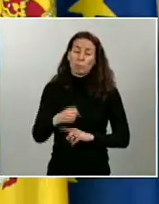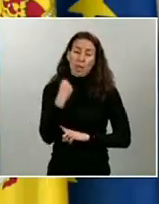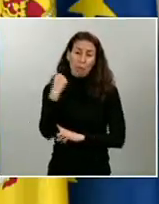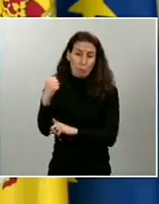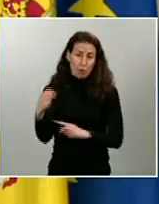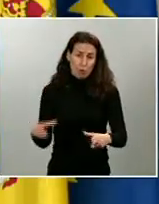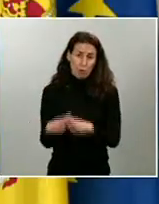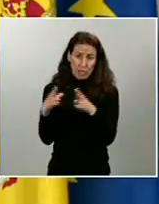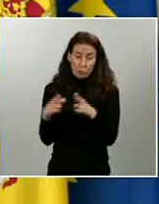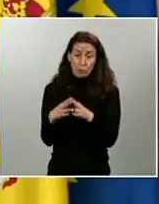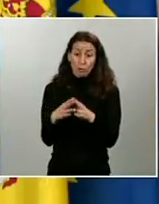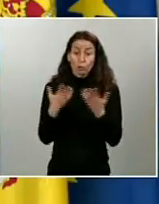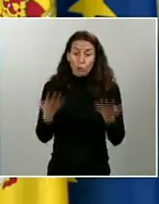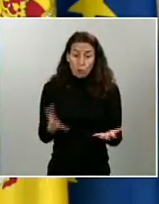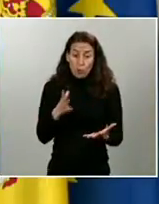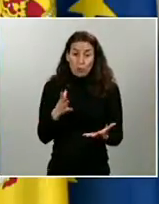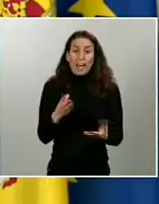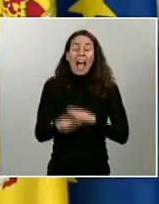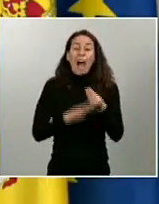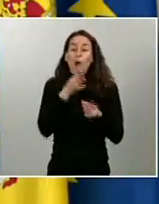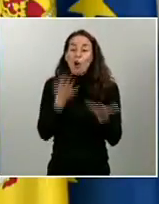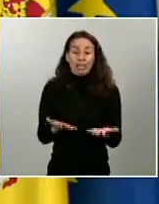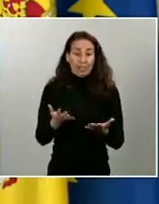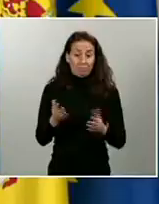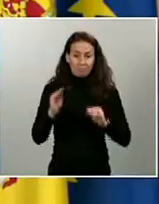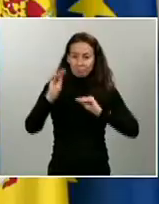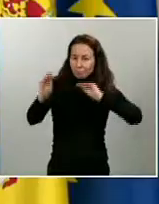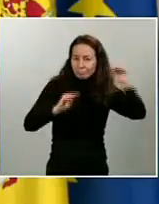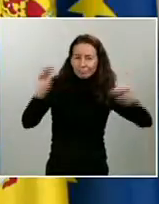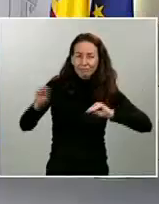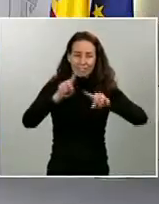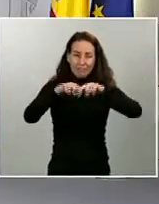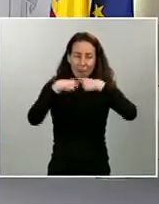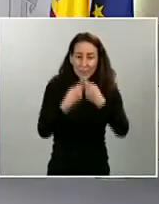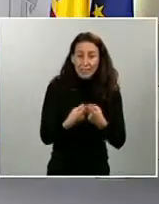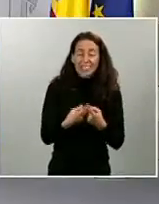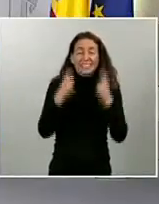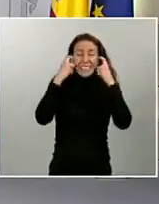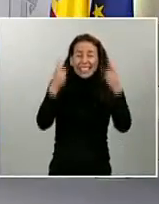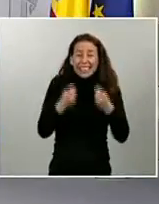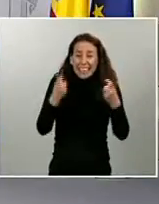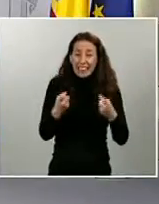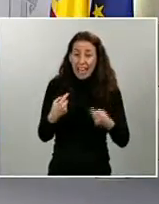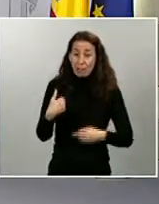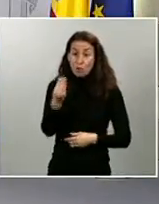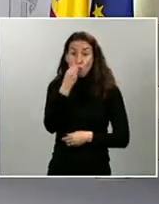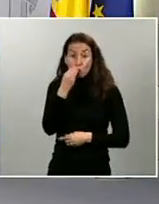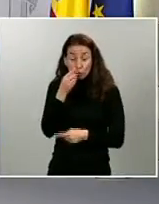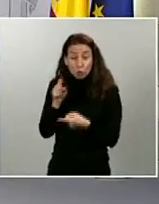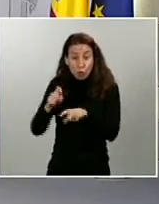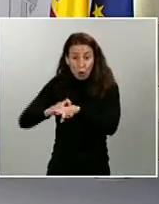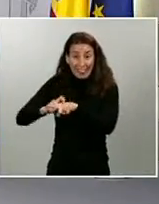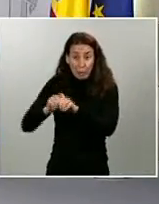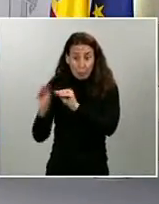llamament al conjunt de les famílies i dels hogars a que incrementem el nostre consumo en productes que són sanos,